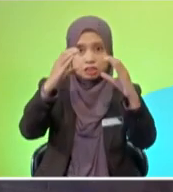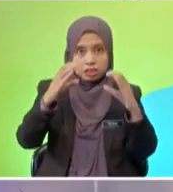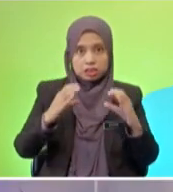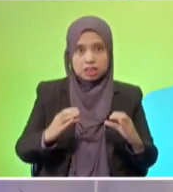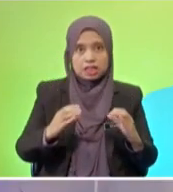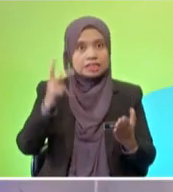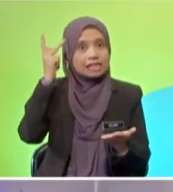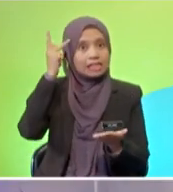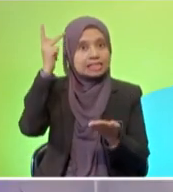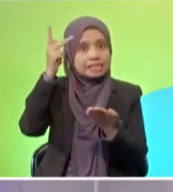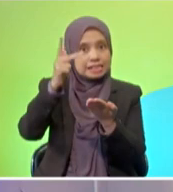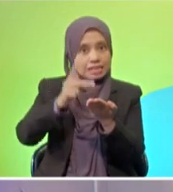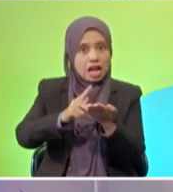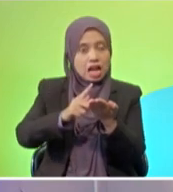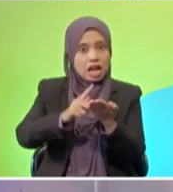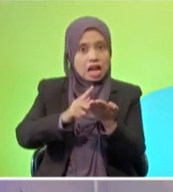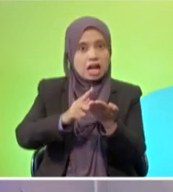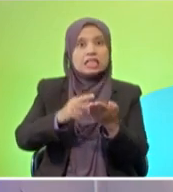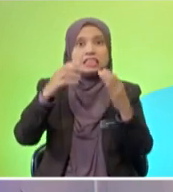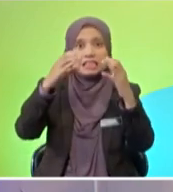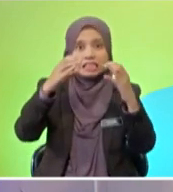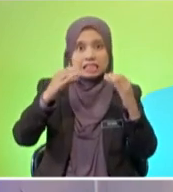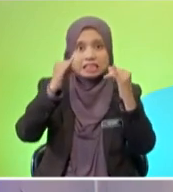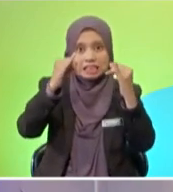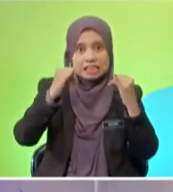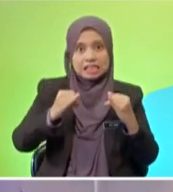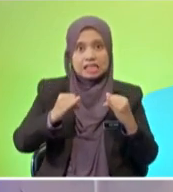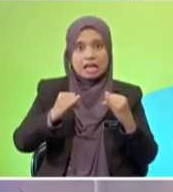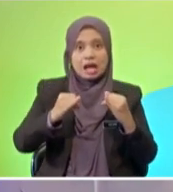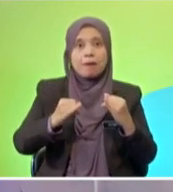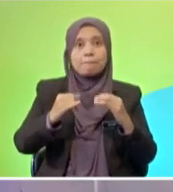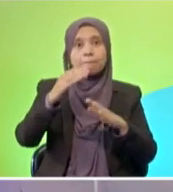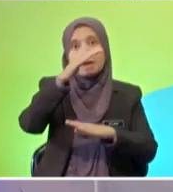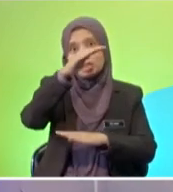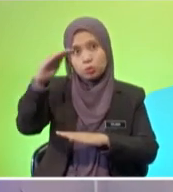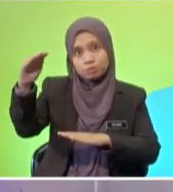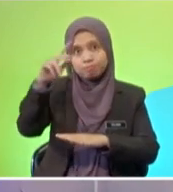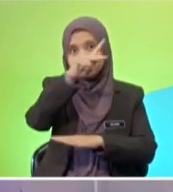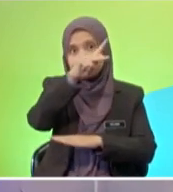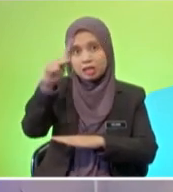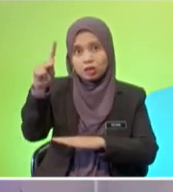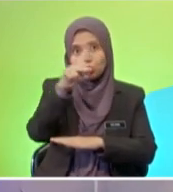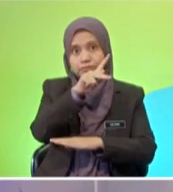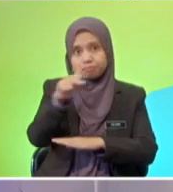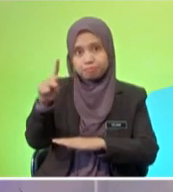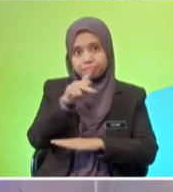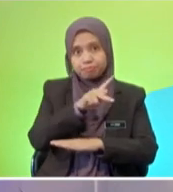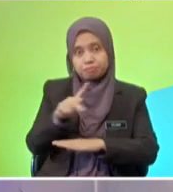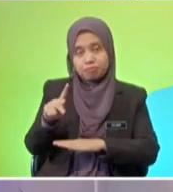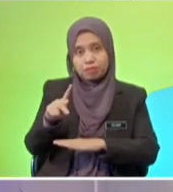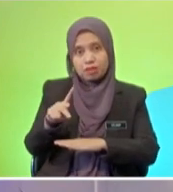mengenal ciri-ciri rangka pantun jadi untuk kali ini sebagai murid-murid terkenal masyarakat